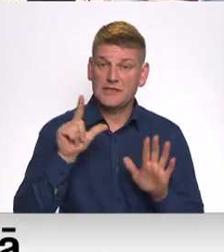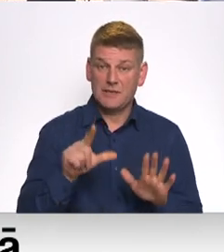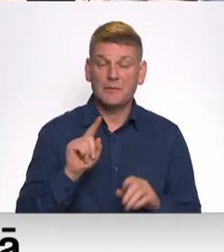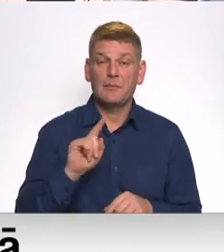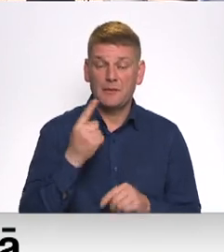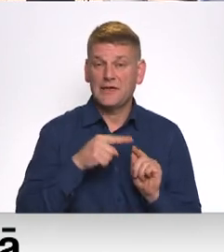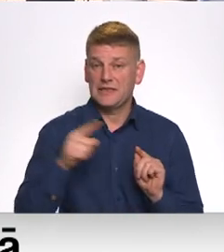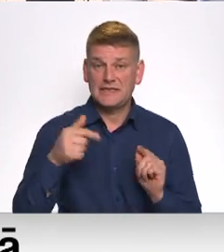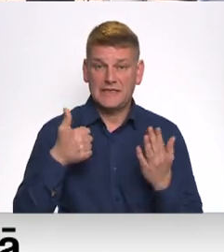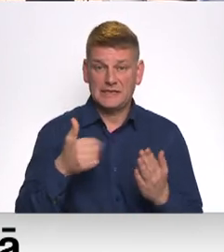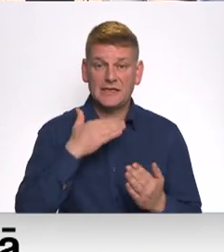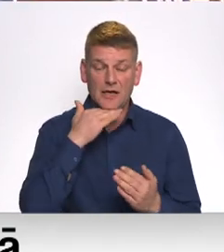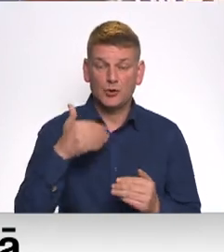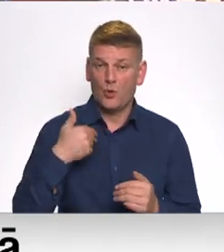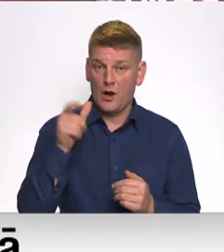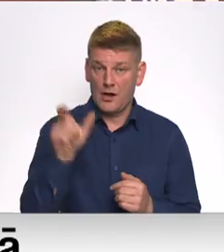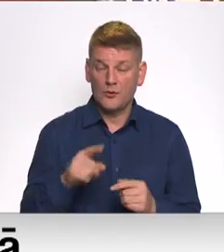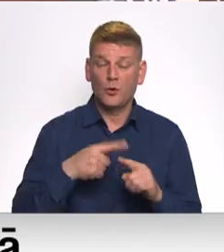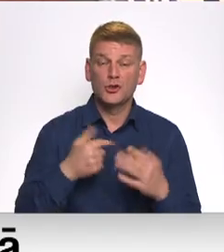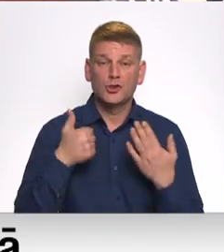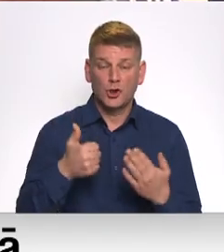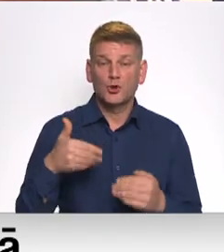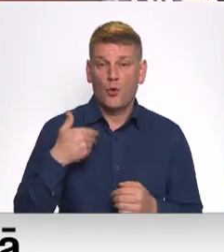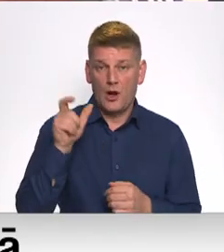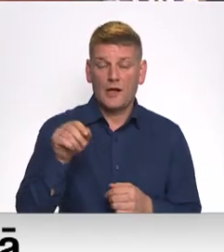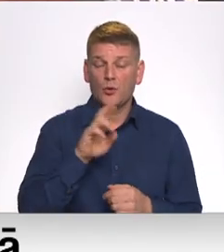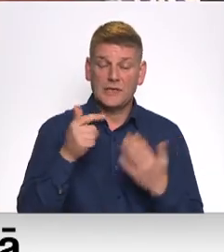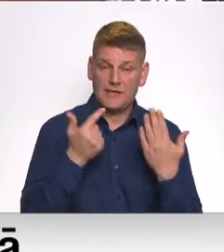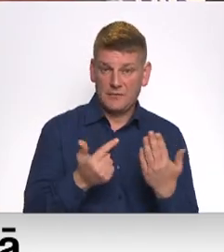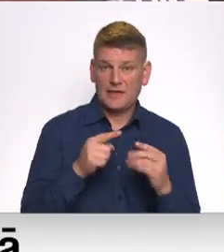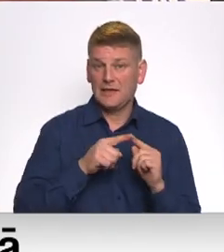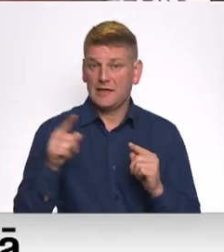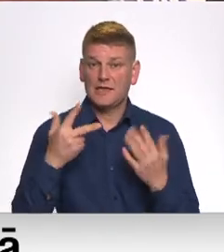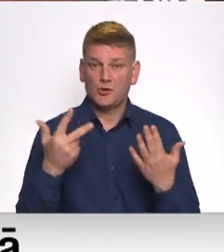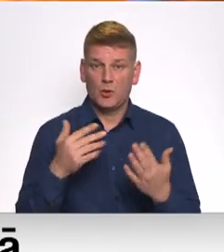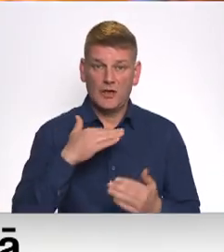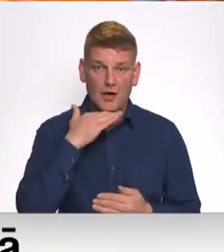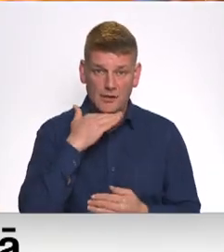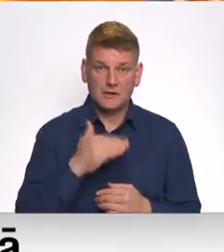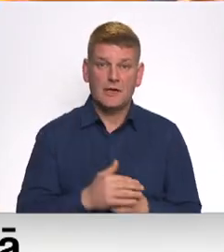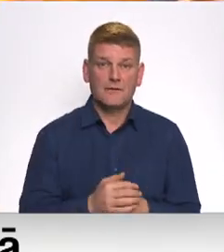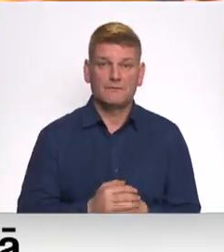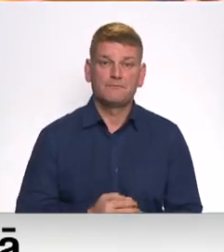pirmās līdz 6. Klases skolēni un 6 skolēni no 7. Līdz 8. Klasei.